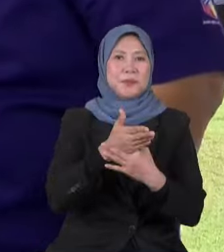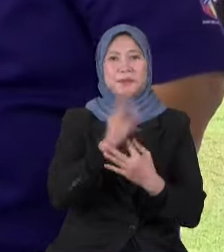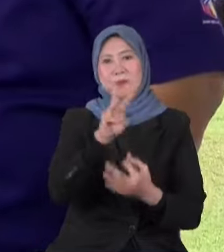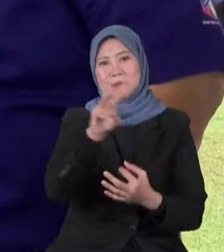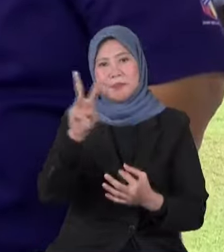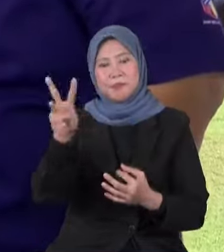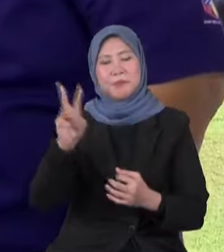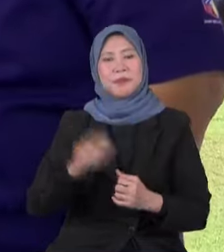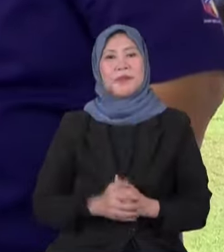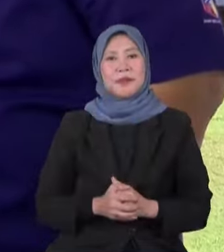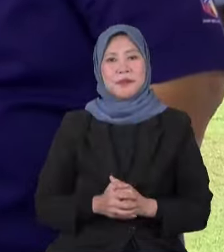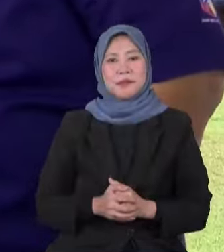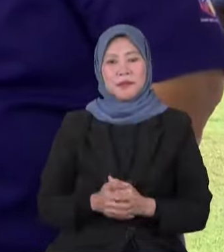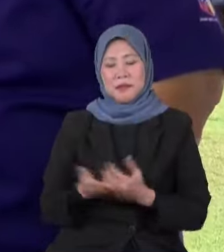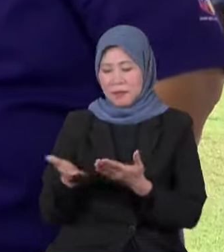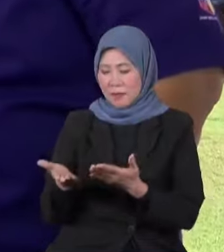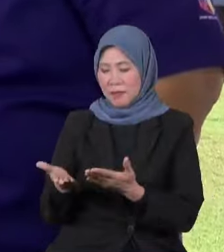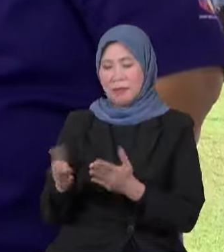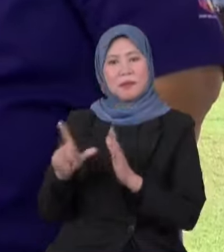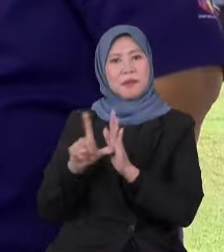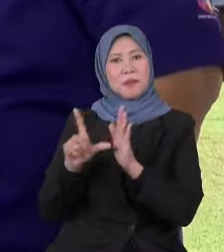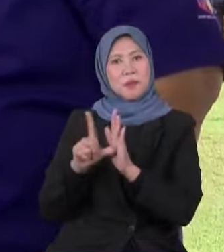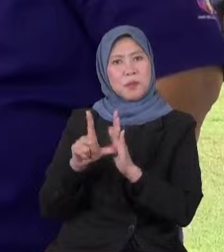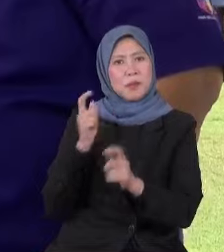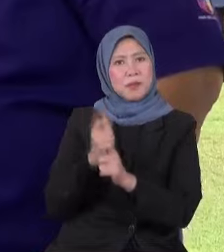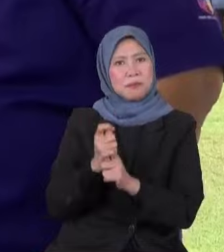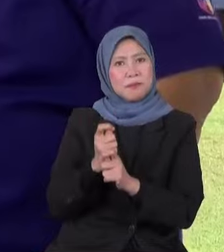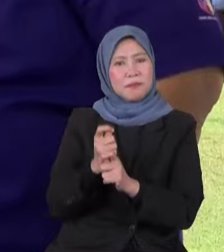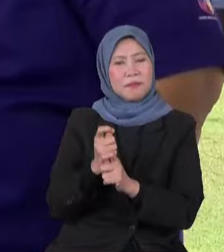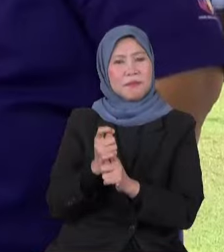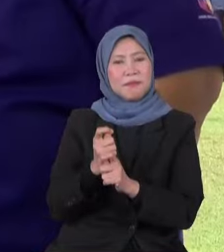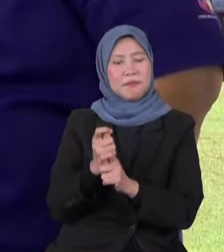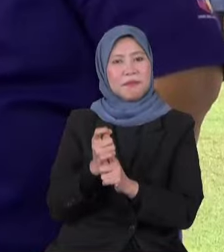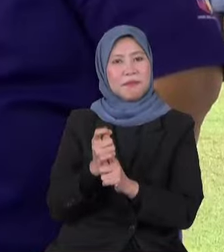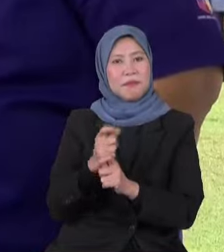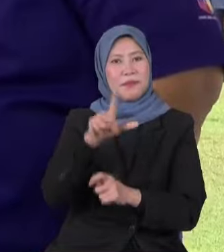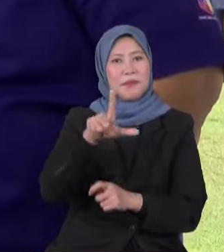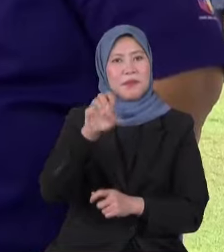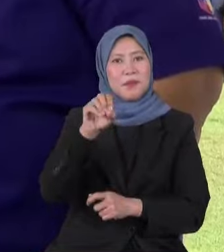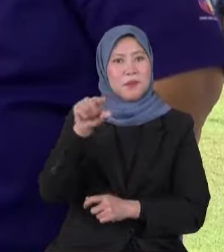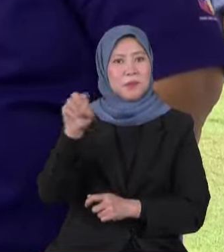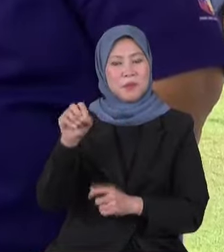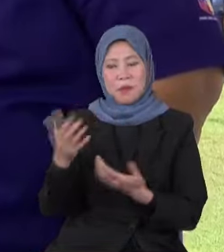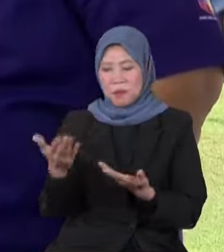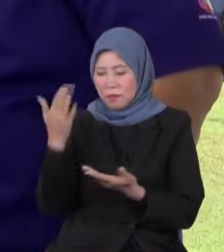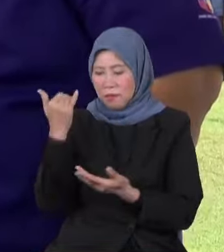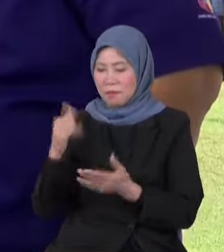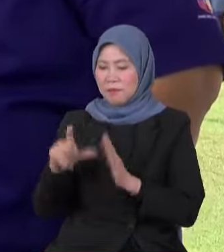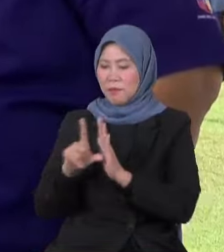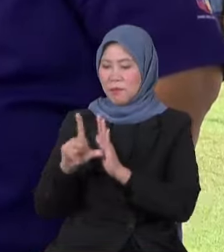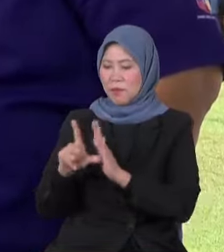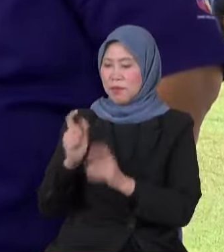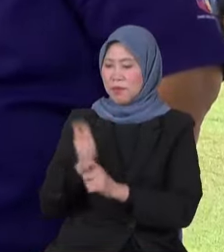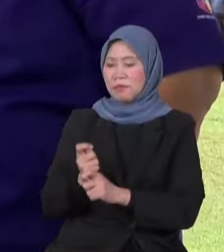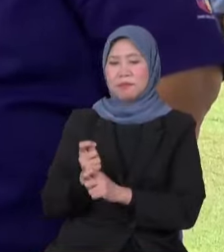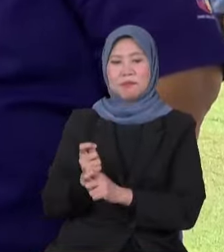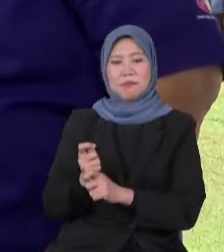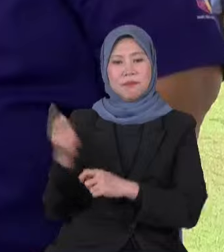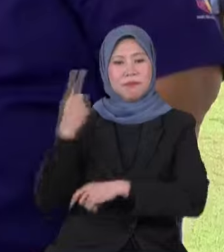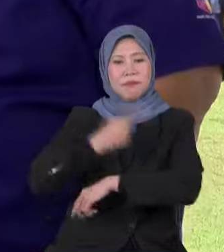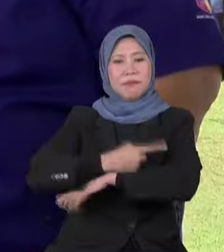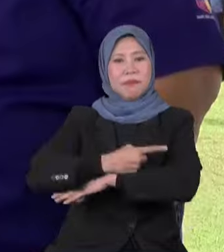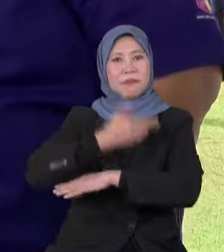Encik Uzaini, bagaimana dari segi logo ni? Kata dikekalkan. Saya ada satu yang istimewa, kenapa masih dikekalkan logo bersempena dengan Hari